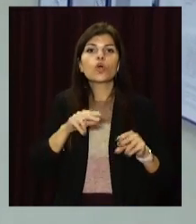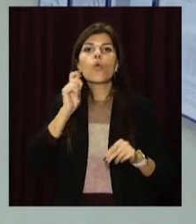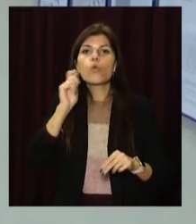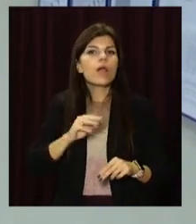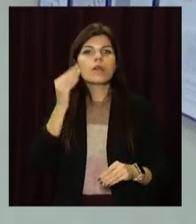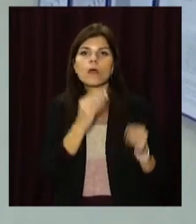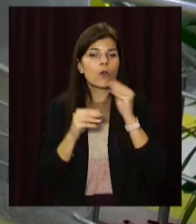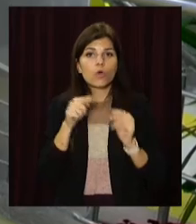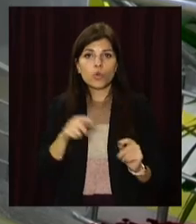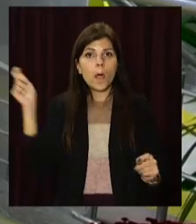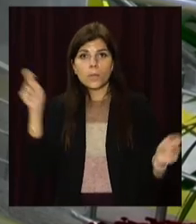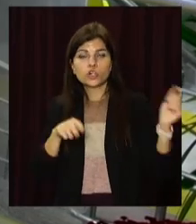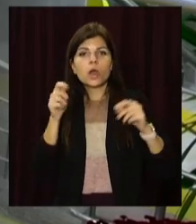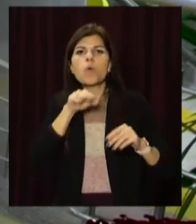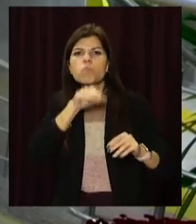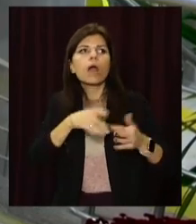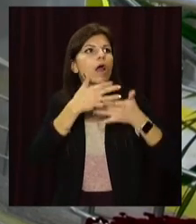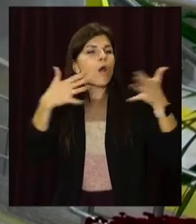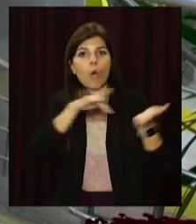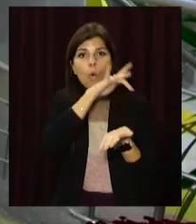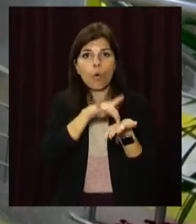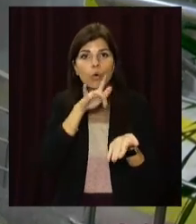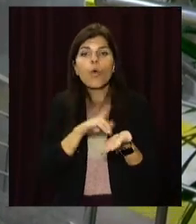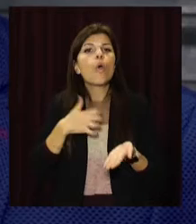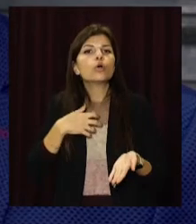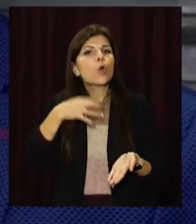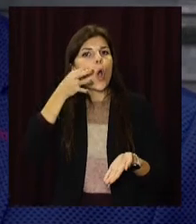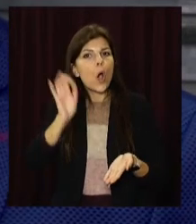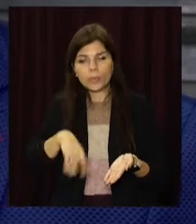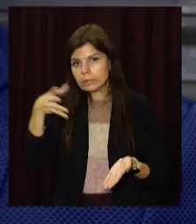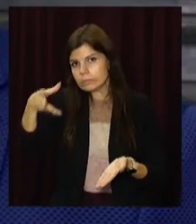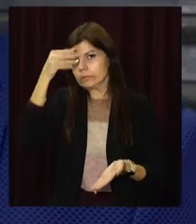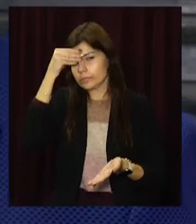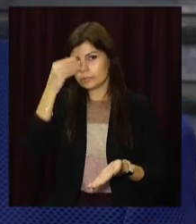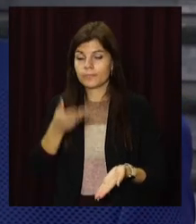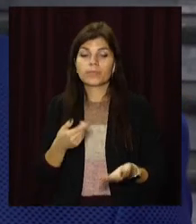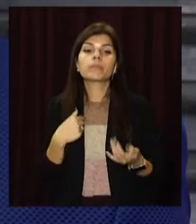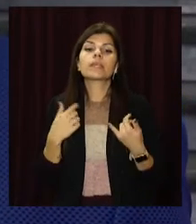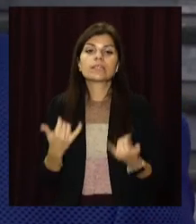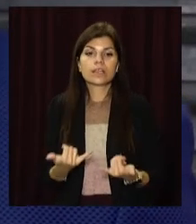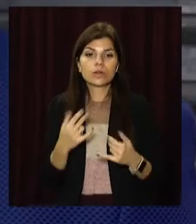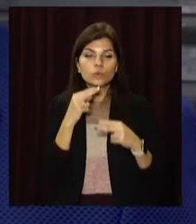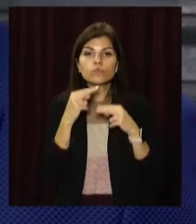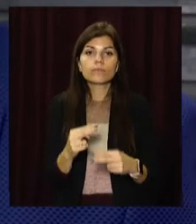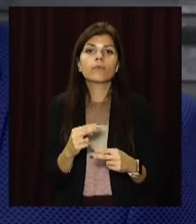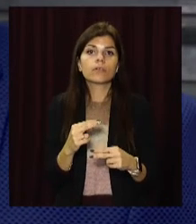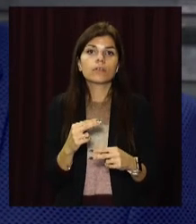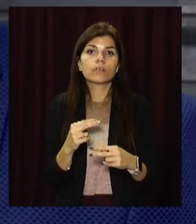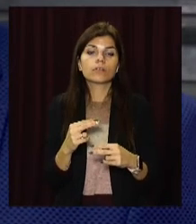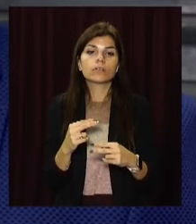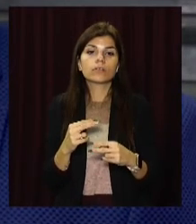Тому сюди приїжджають фахівці з різних куточків перейняти досвід. Зараз ми приділяємо увагу